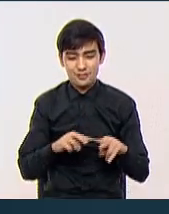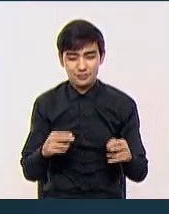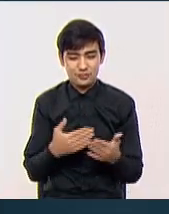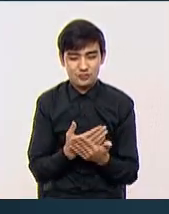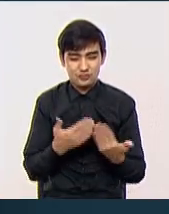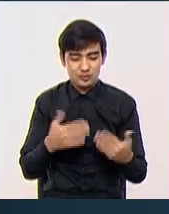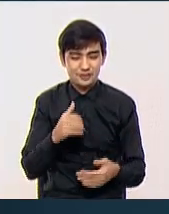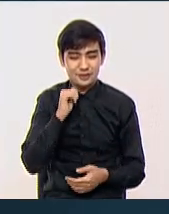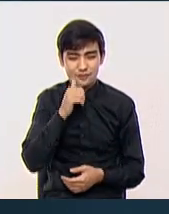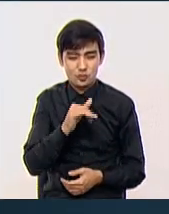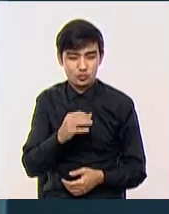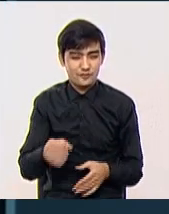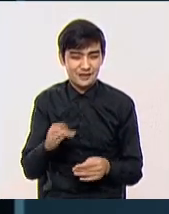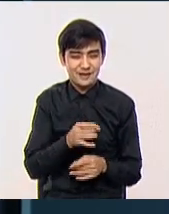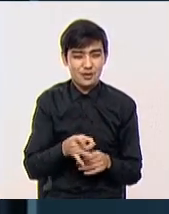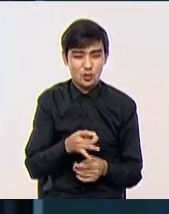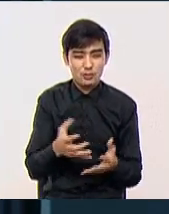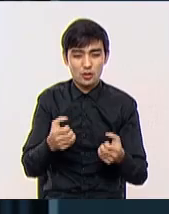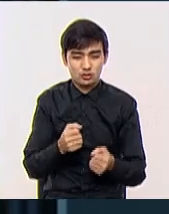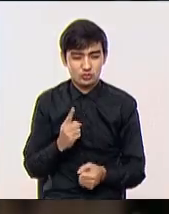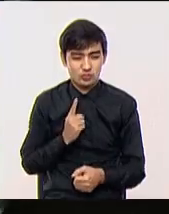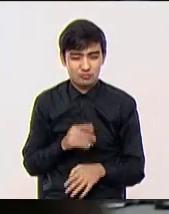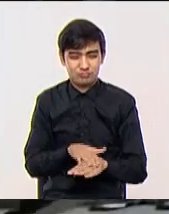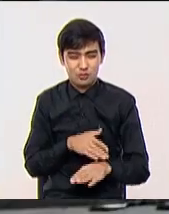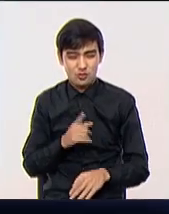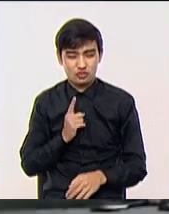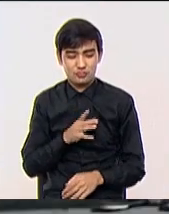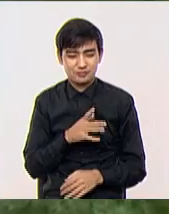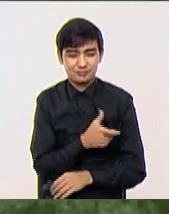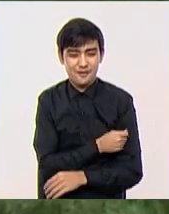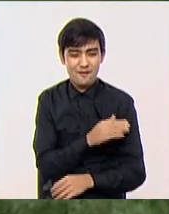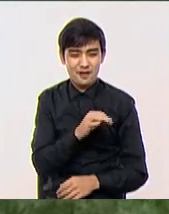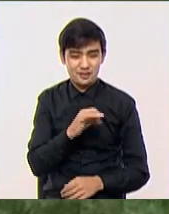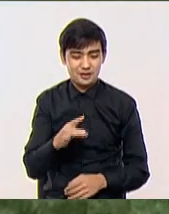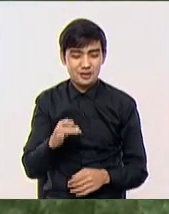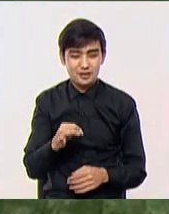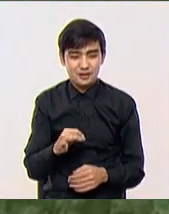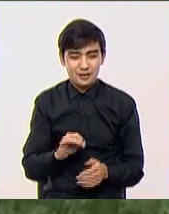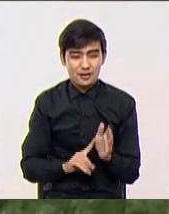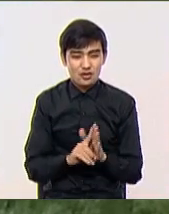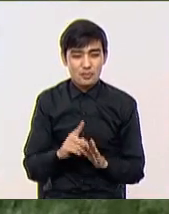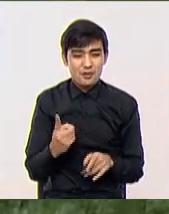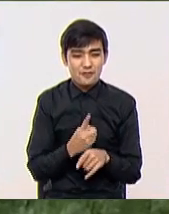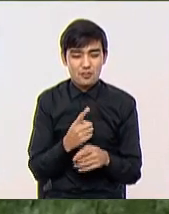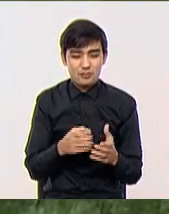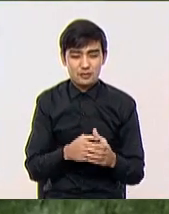То есть завтра уже все регионы получат долгожданную вакцину Pfizer, и, скорее всего, после этого начнется уже прививочная